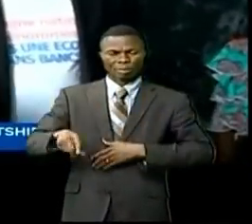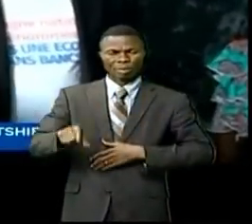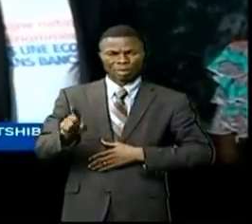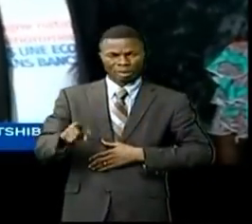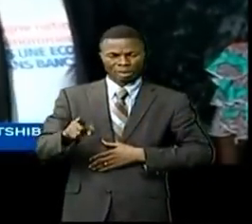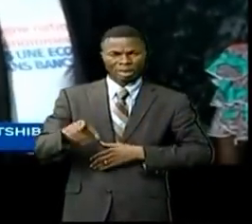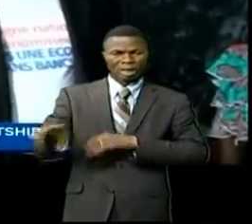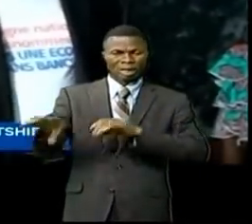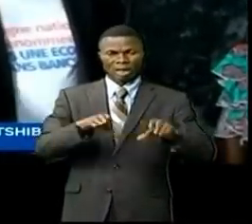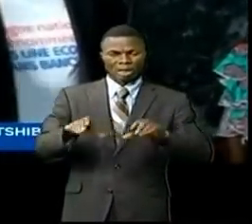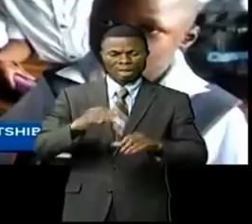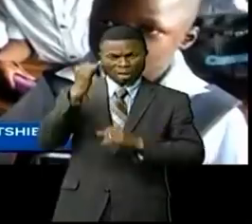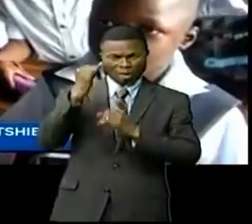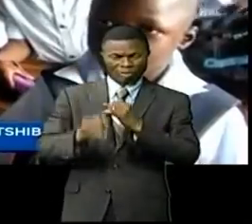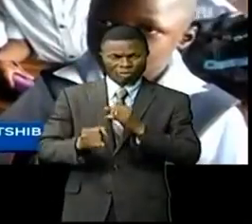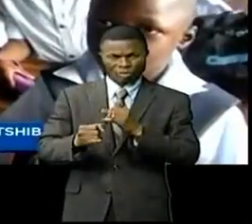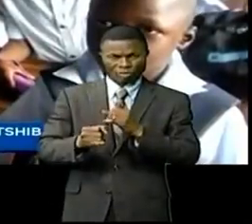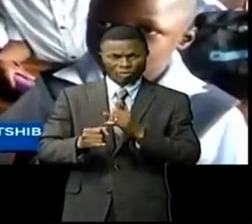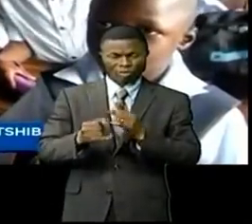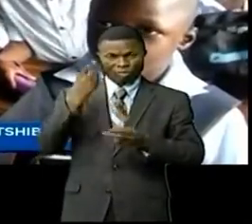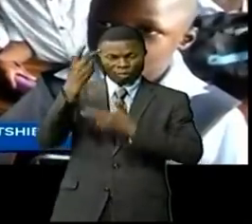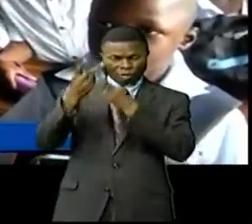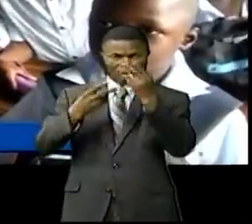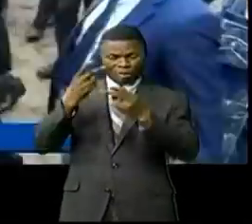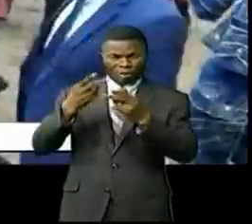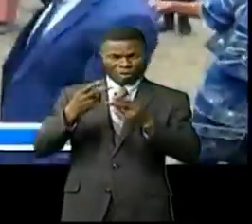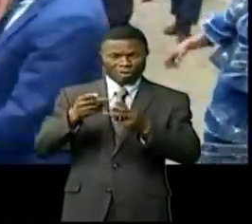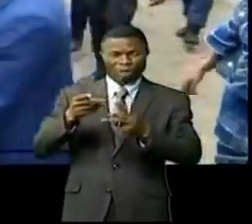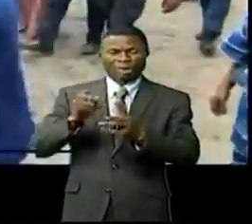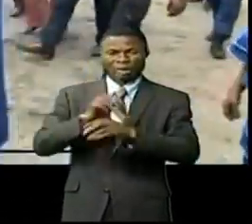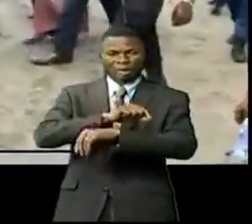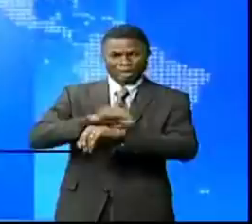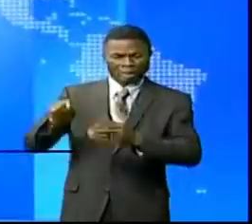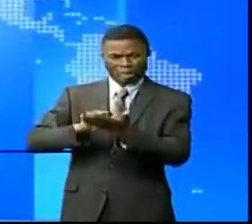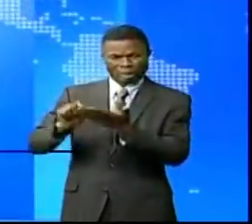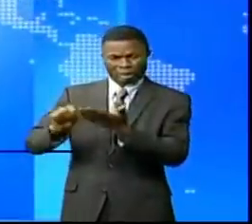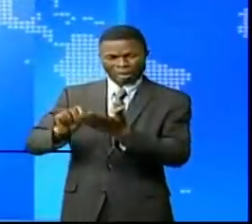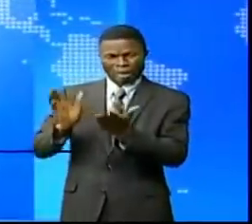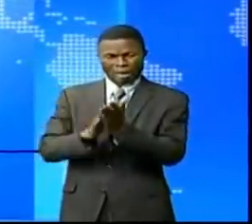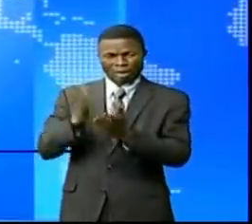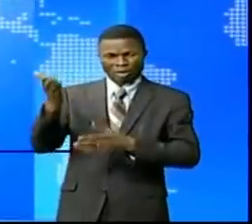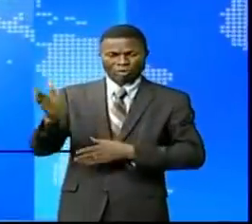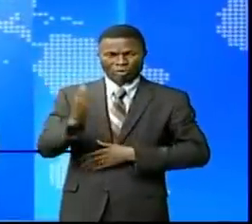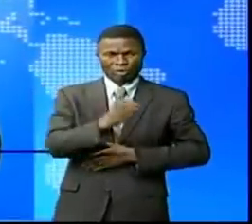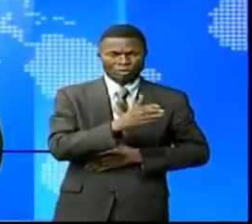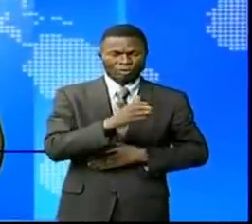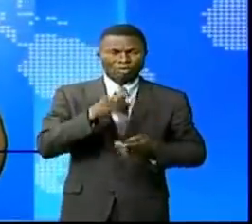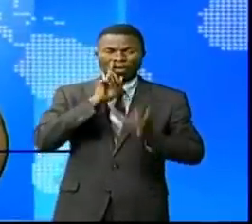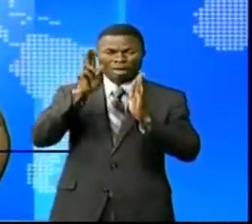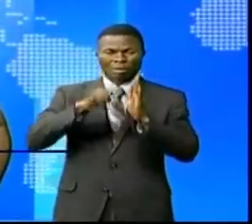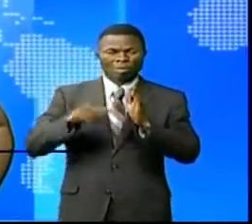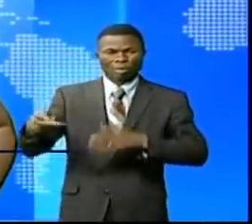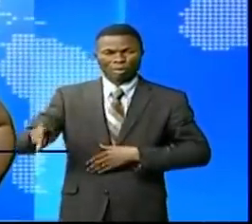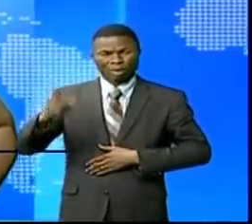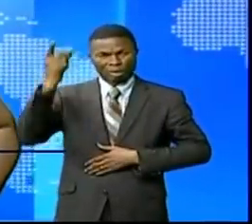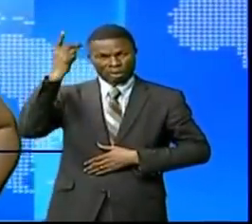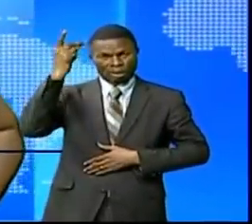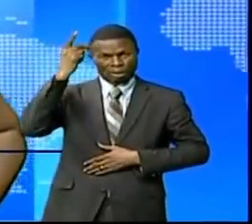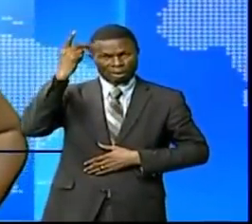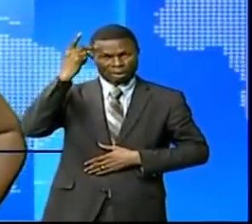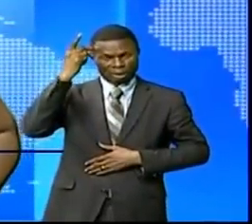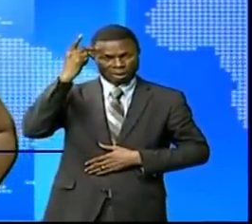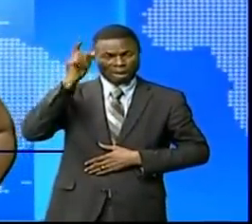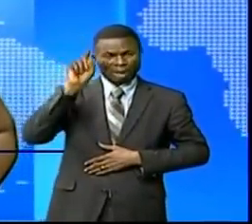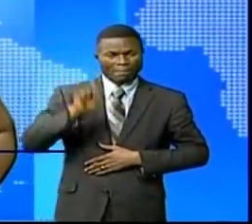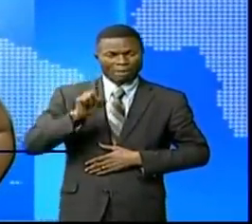cérémonie s'est clôturée par une visite des salles de classe de cette école. Le Parlement provincial de Kinshasa veut